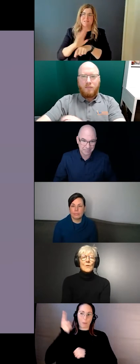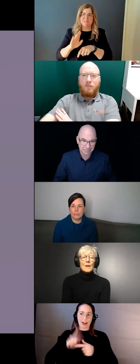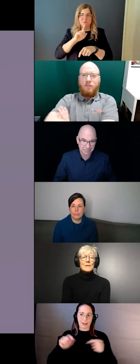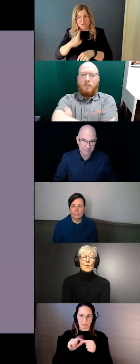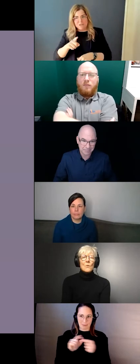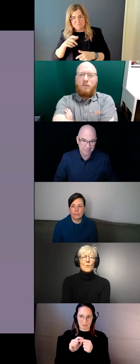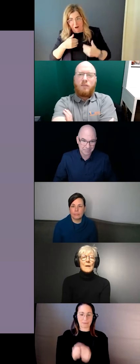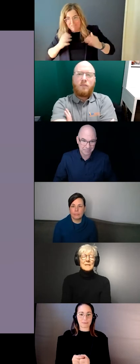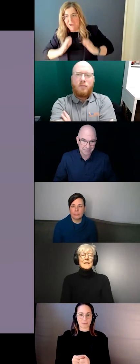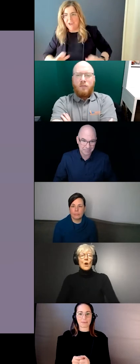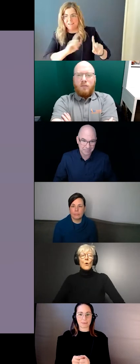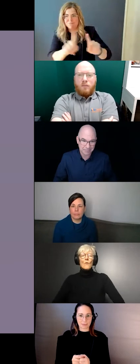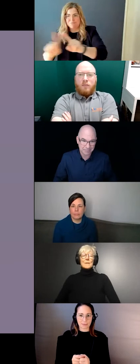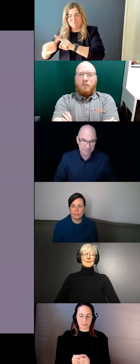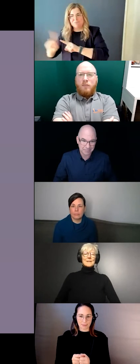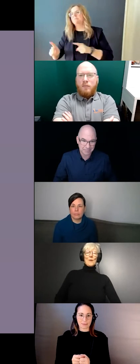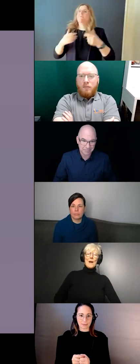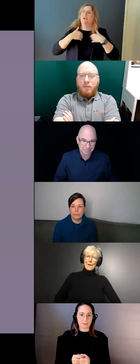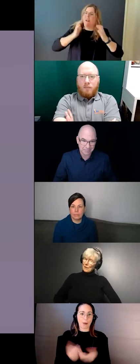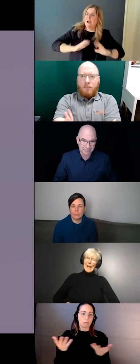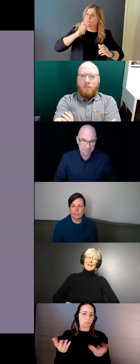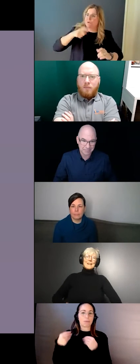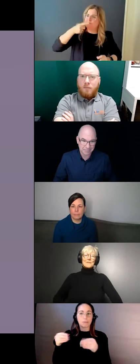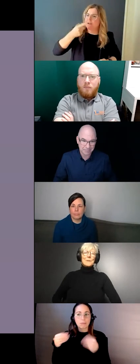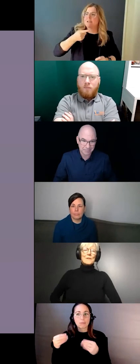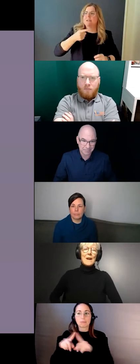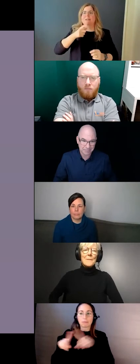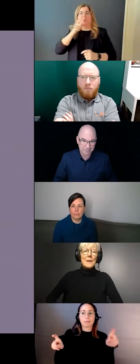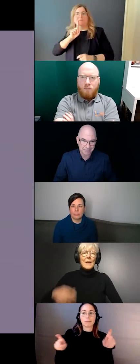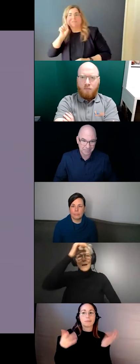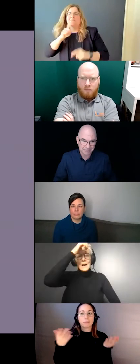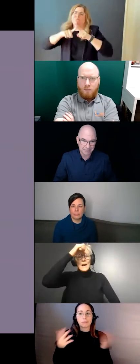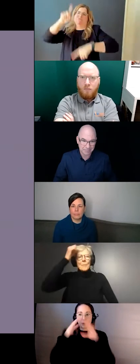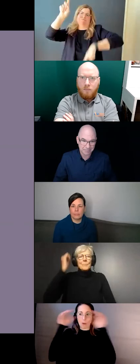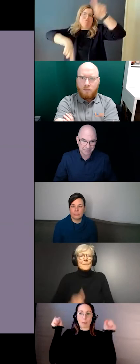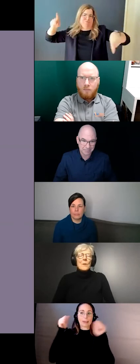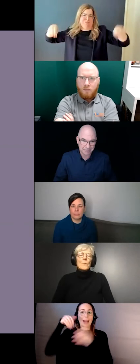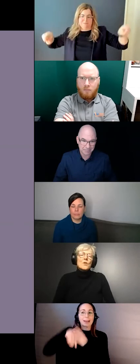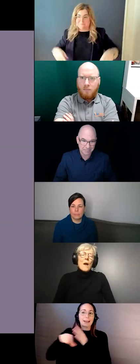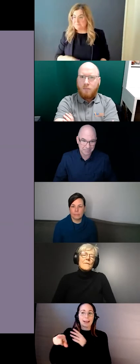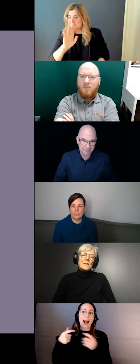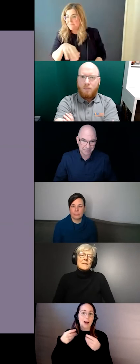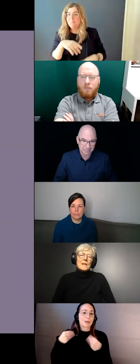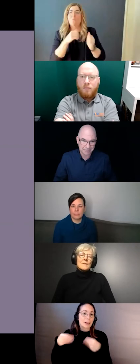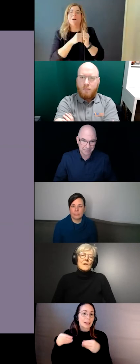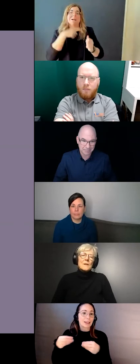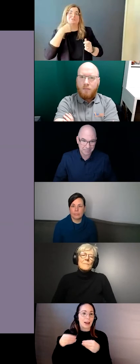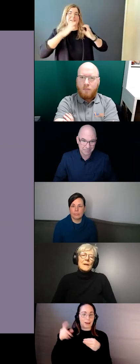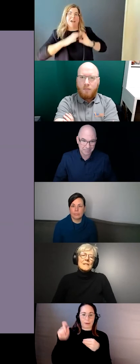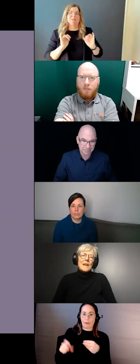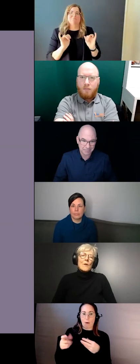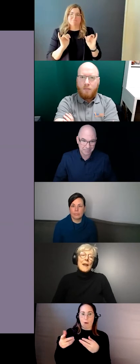un commerce. Donc, je suis le président de mon commerce. J'ai des clients, il faut que je sois à temps. Mais nous avons